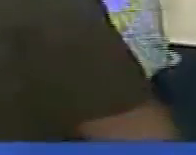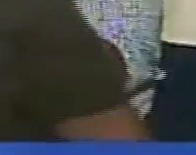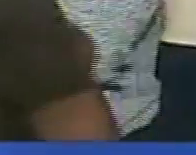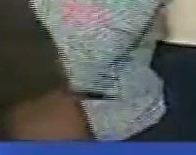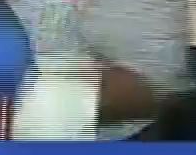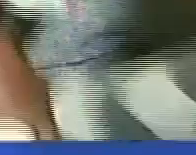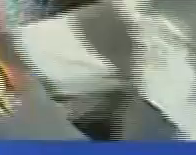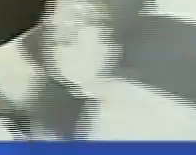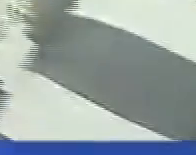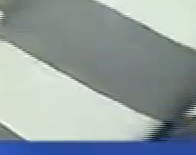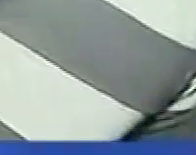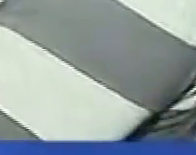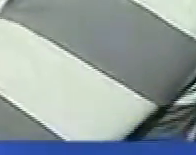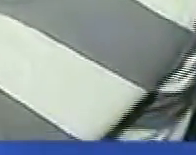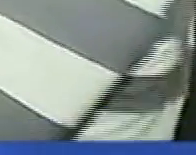tutapiga miji.